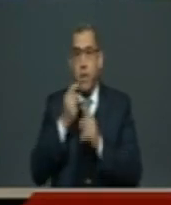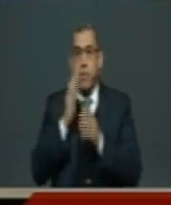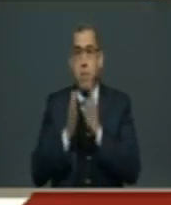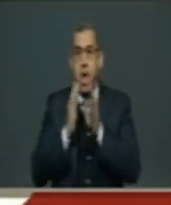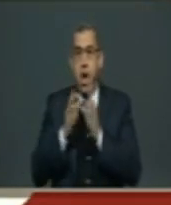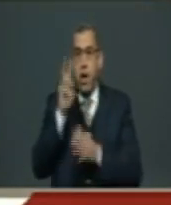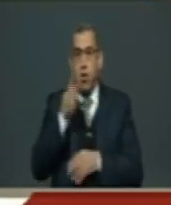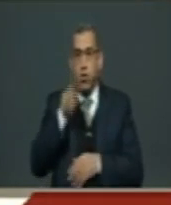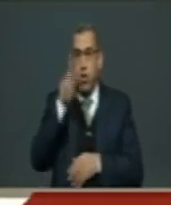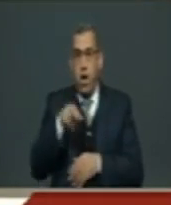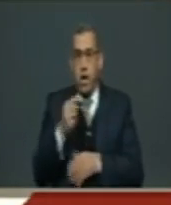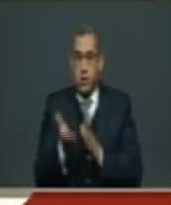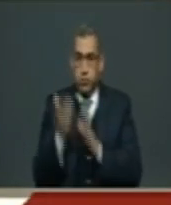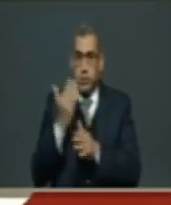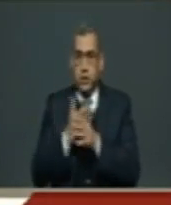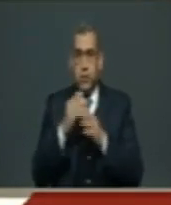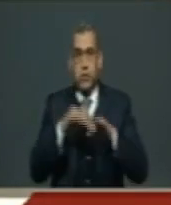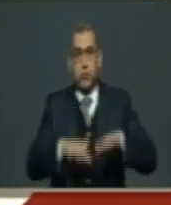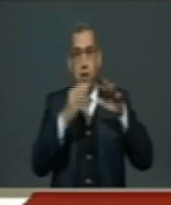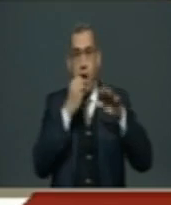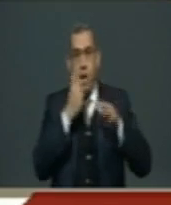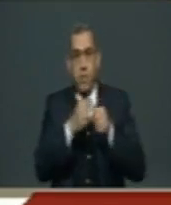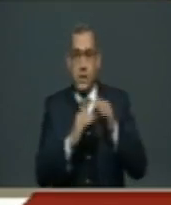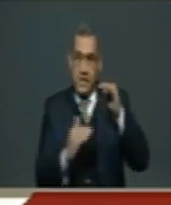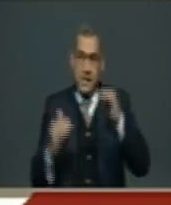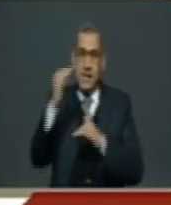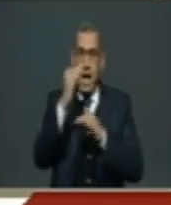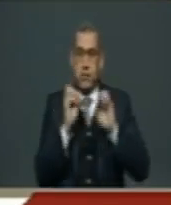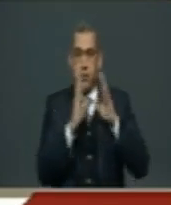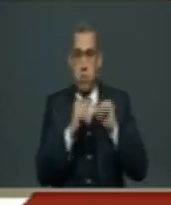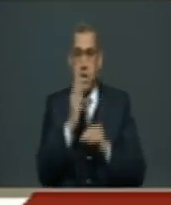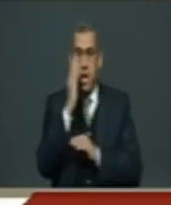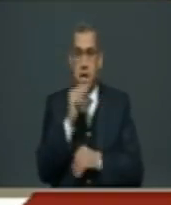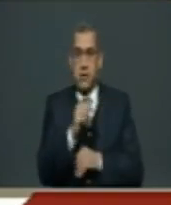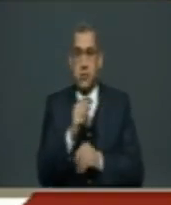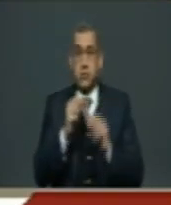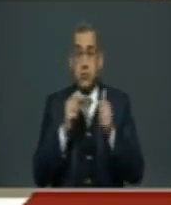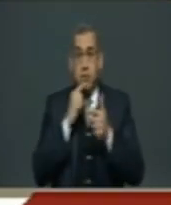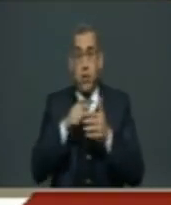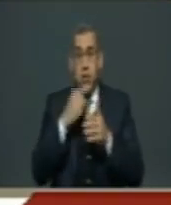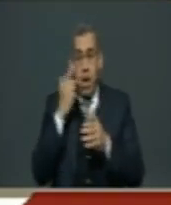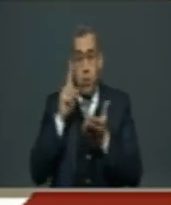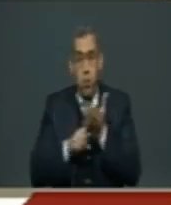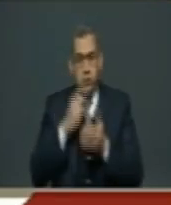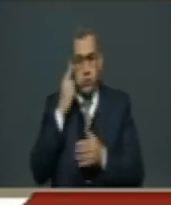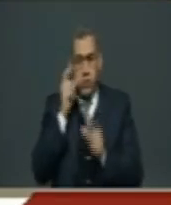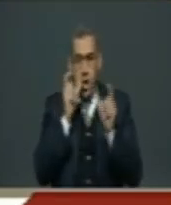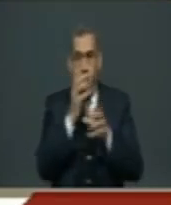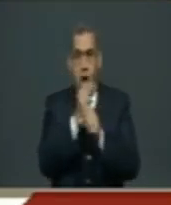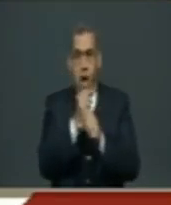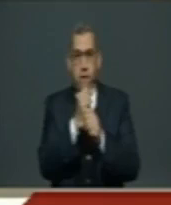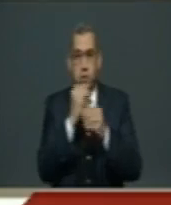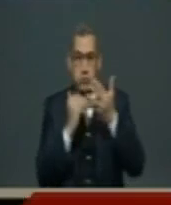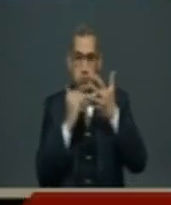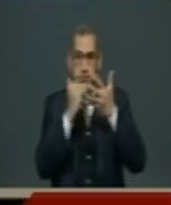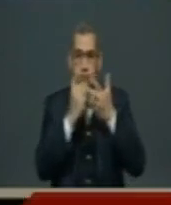مستوى الاحتياطي الاستراتيجي للسلع الأساسية في مصر. ومن ثم كان لابد من الحفاظ على مستوى آمن